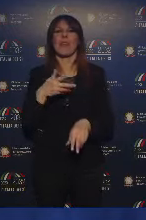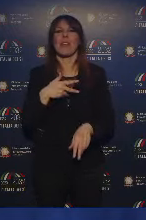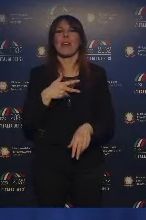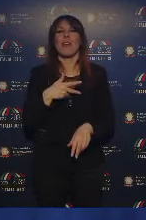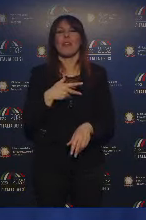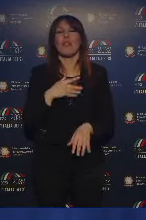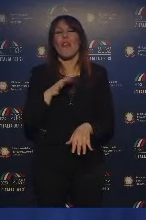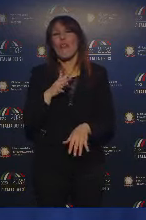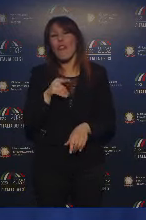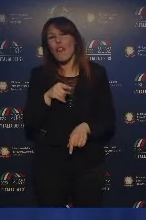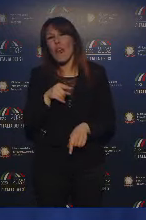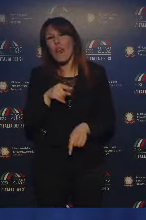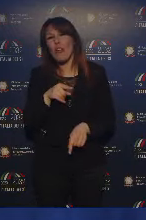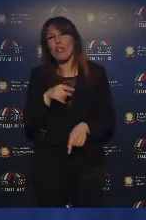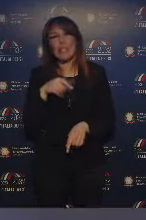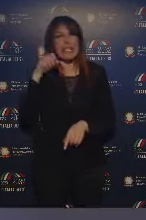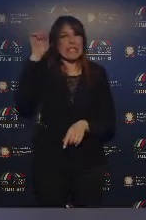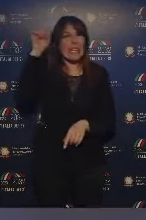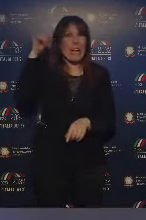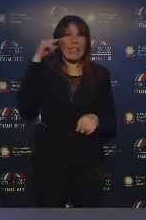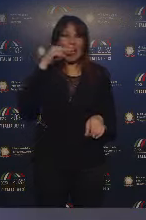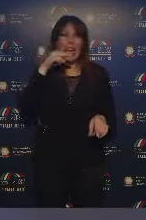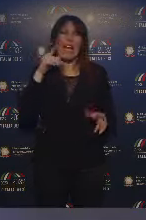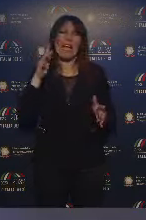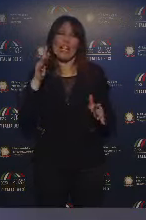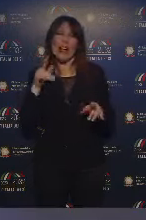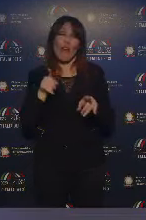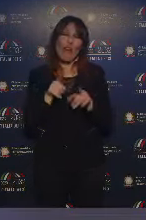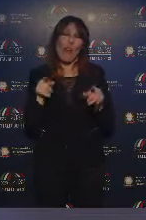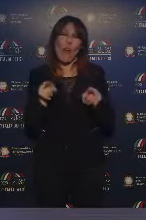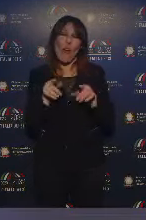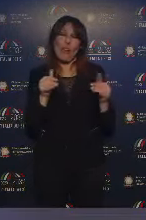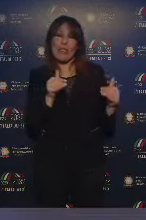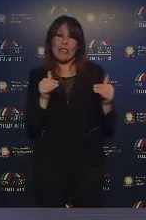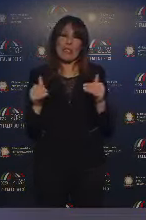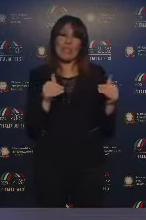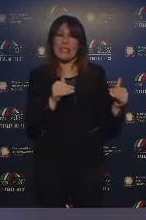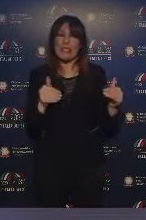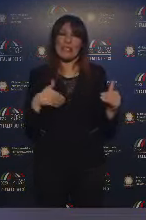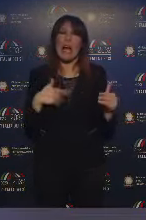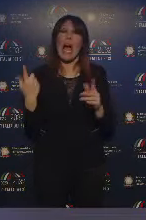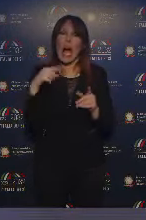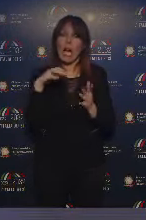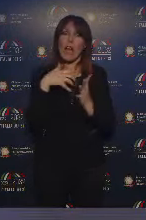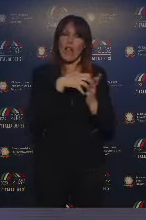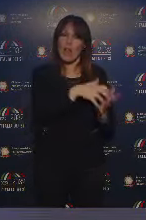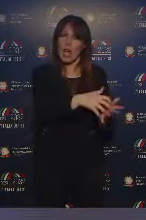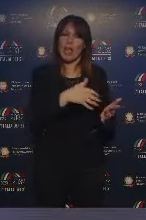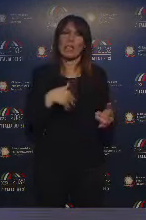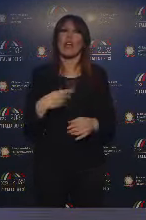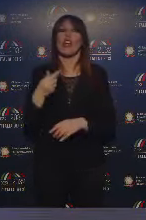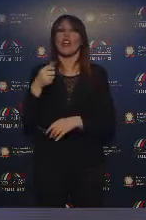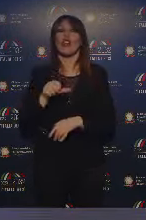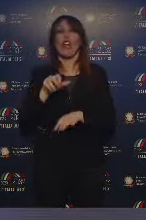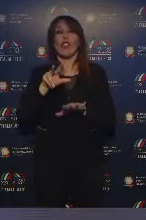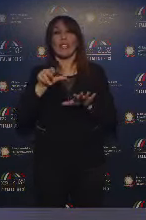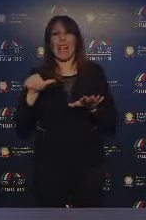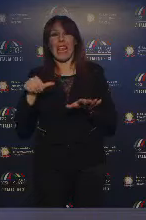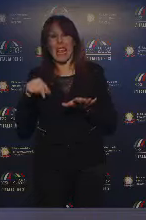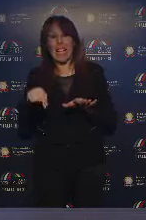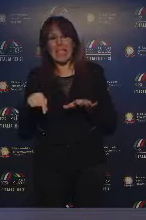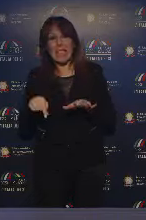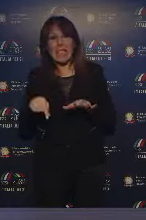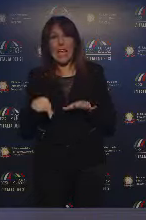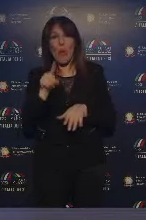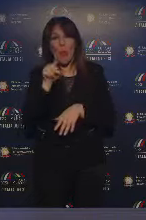ve la giocate con la Sardegna dove anche lì stiamo investendo e sarò domenica 136 quindi quasi più di